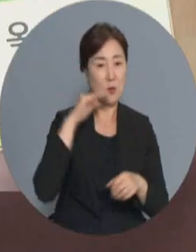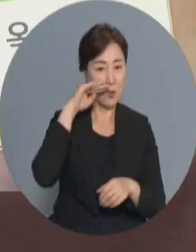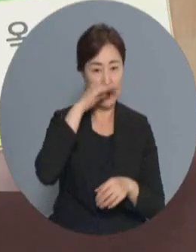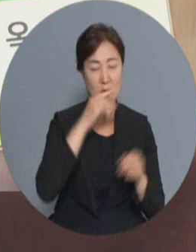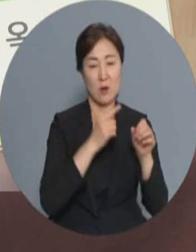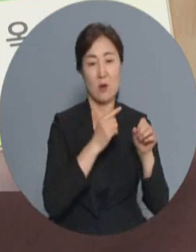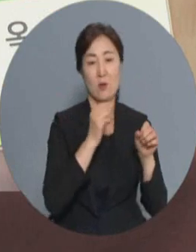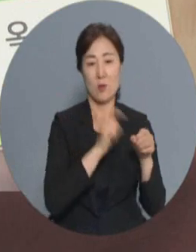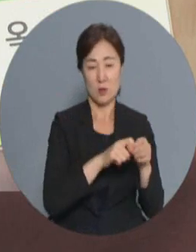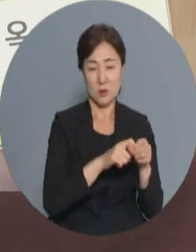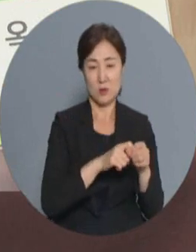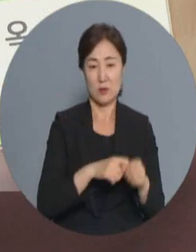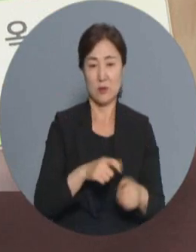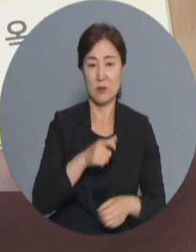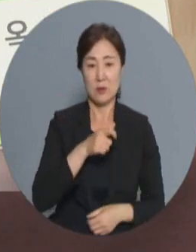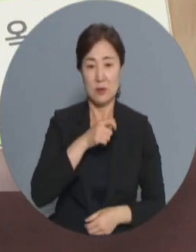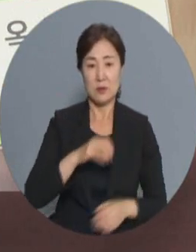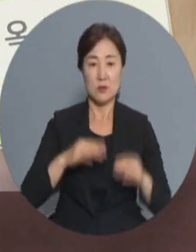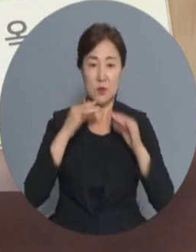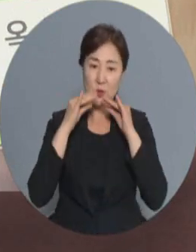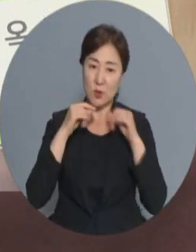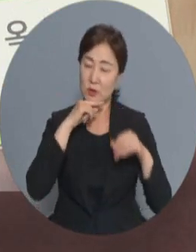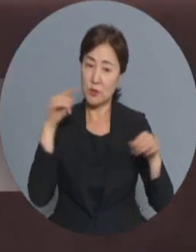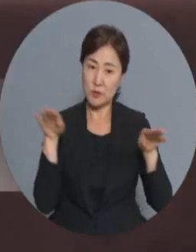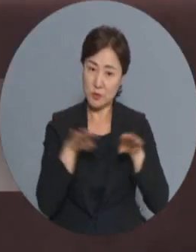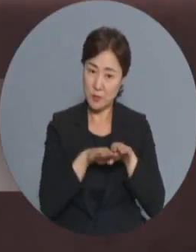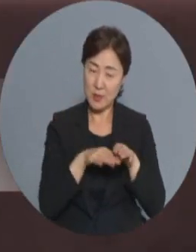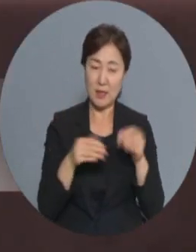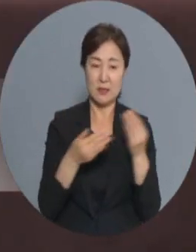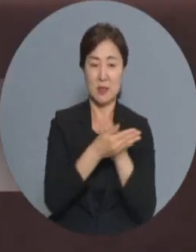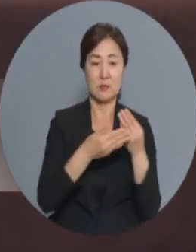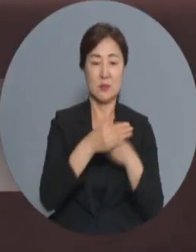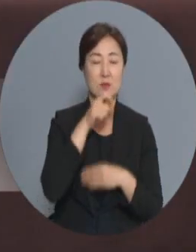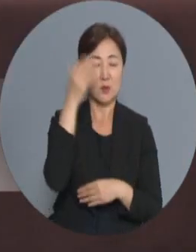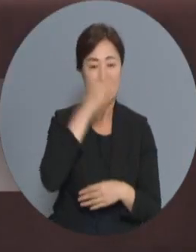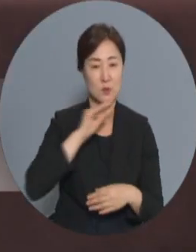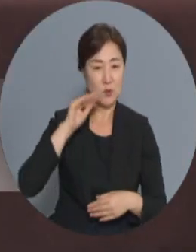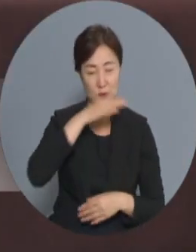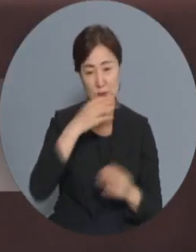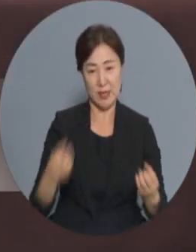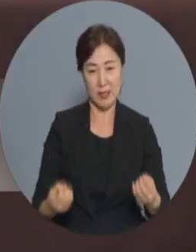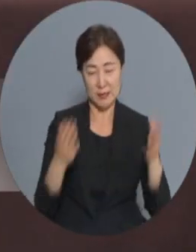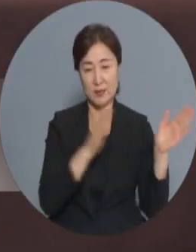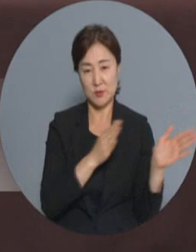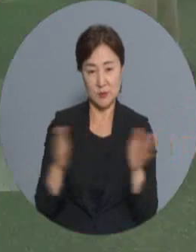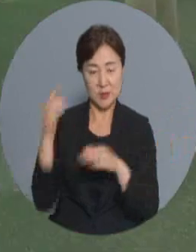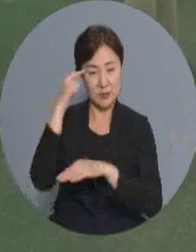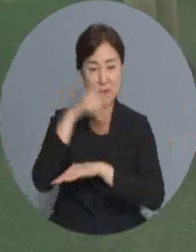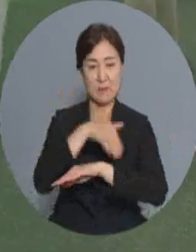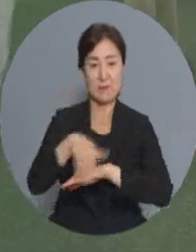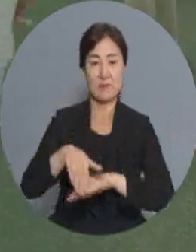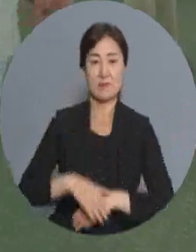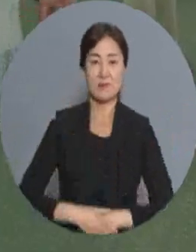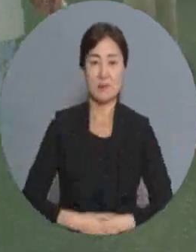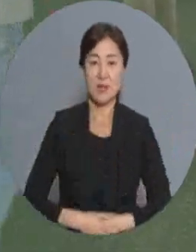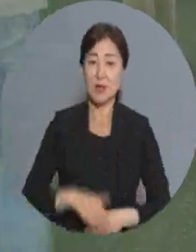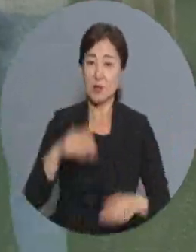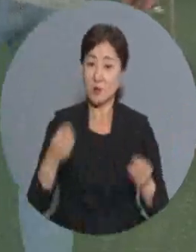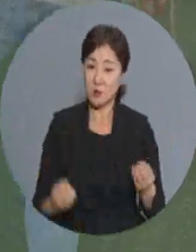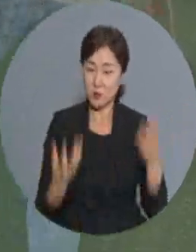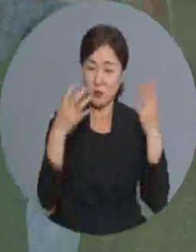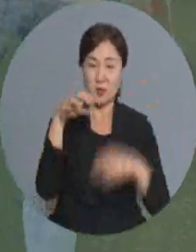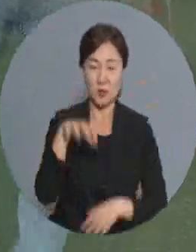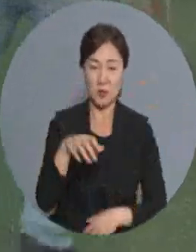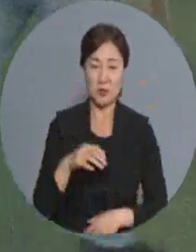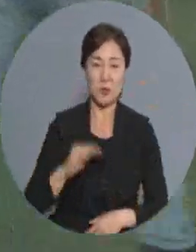주말 화양면 사무소 앞 낮은 물량장에서 섬섬여수 옥수수 페스티벌도 마련합니다. 이날 축제장에선